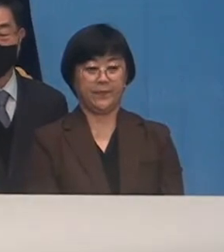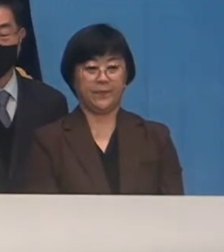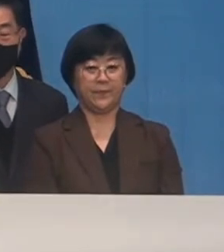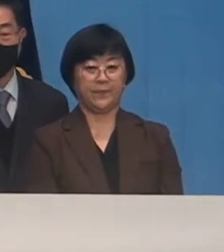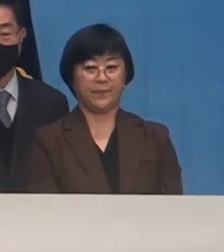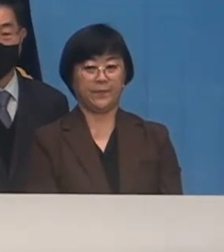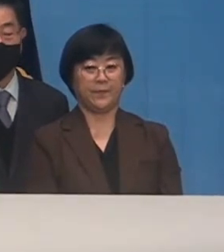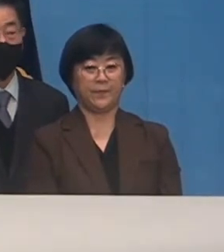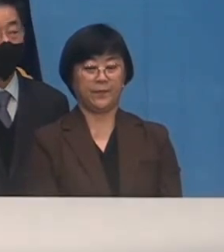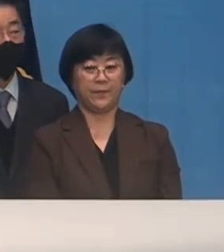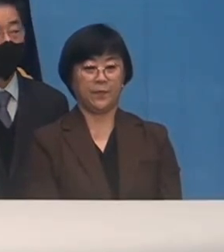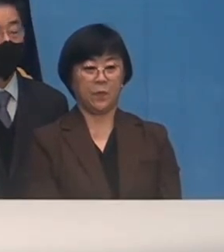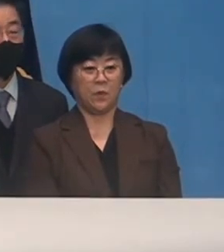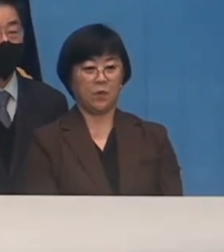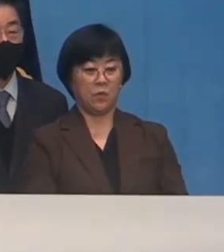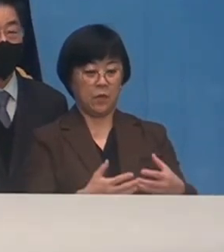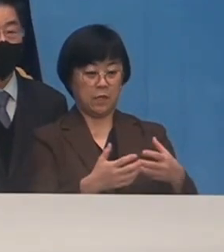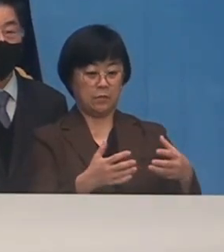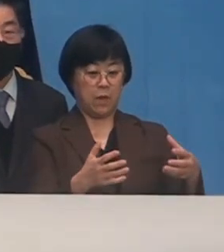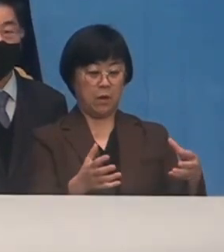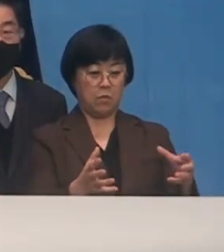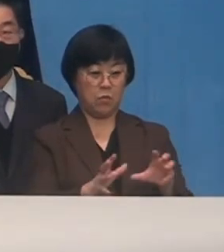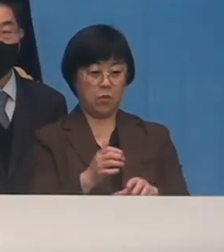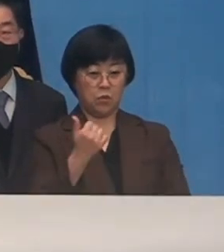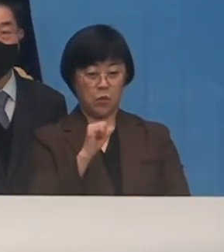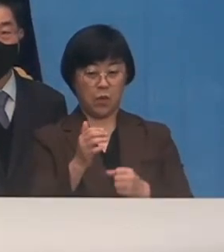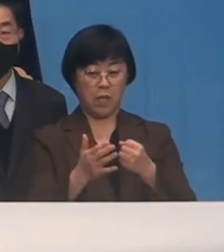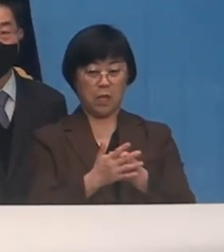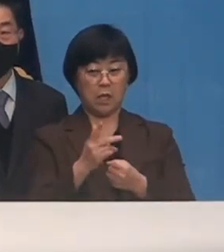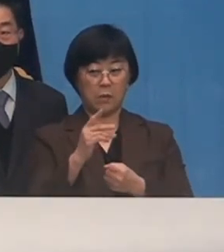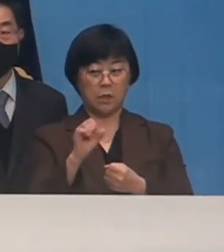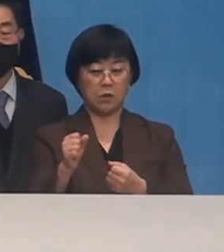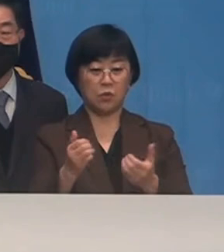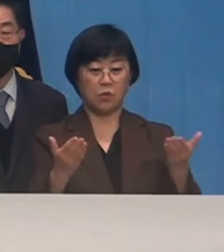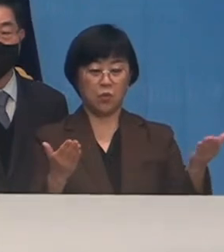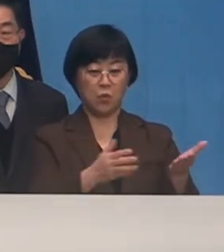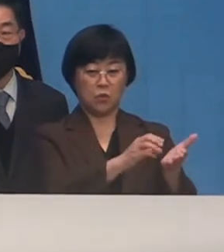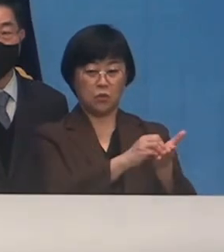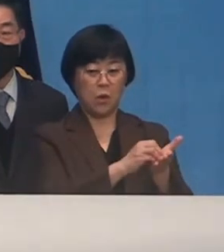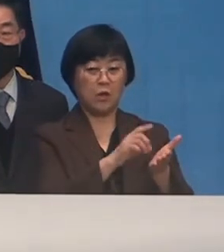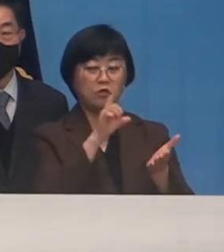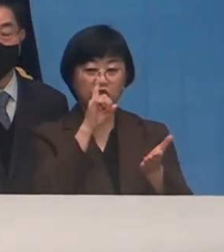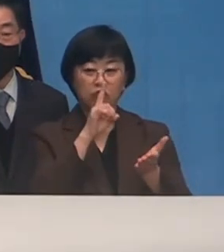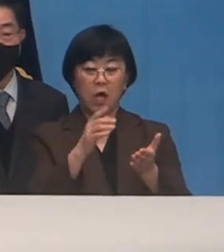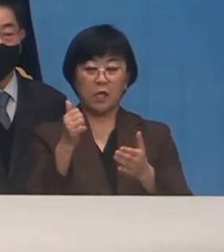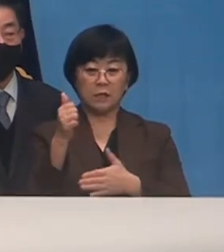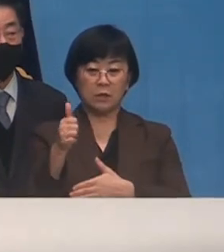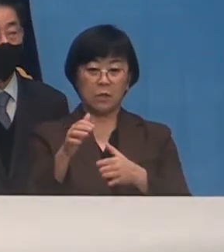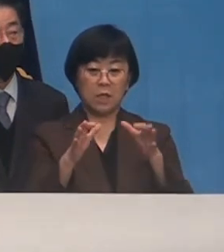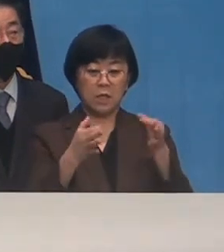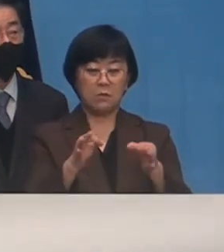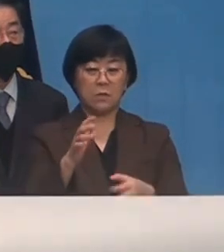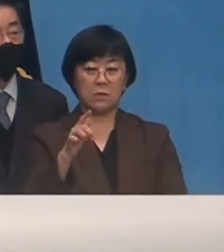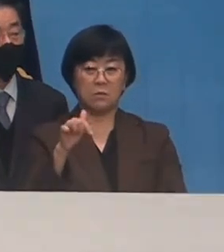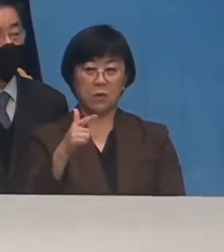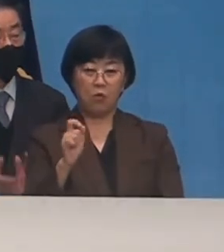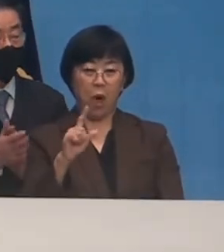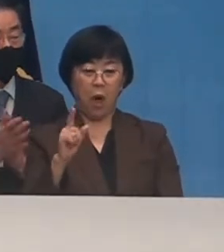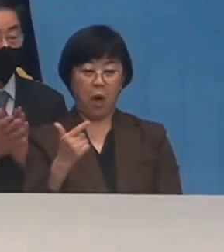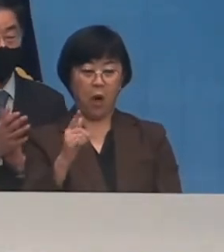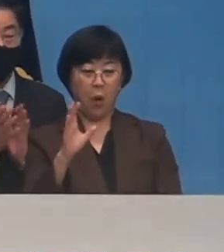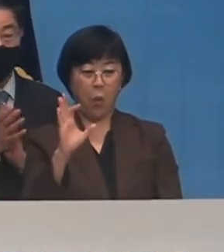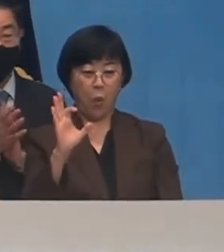그 다음에 우리 집행부 잠깐 소개를 하겠습니다. KBS 노동조합 중앙의장님 김광호 의장님